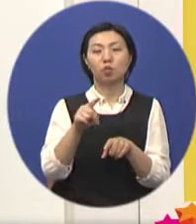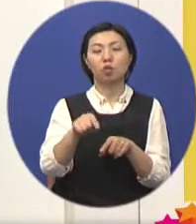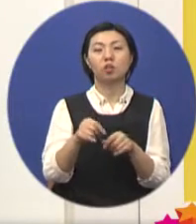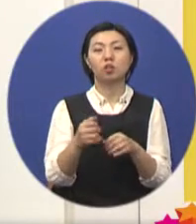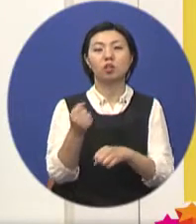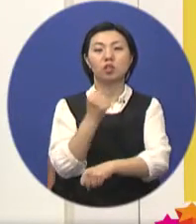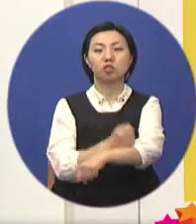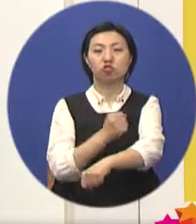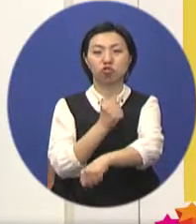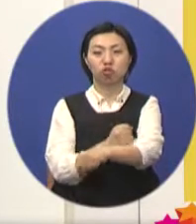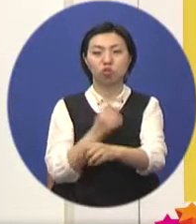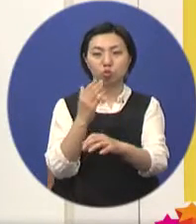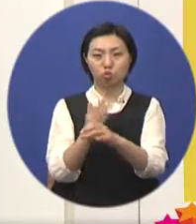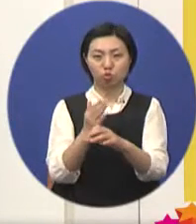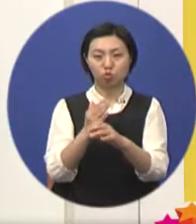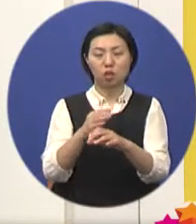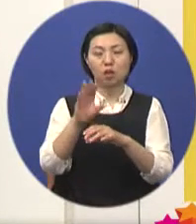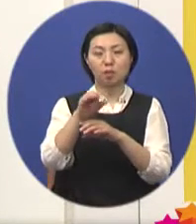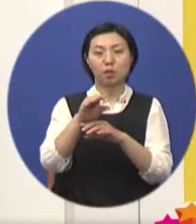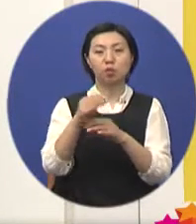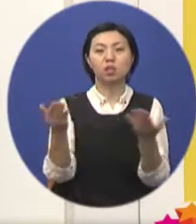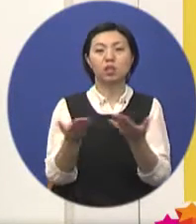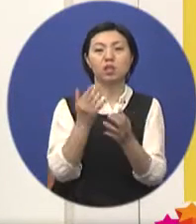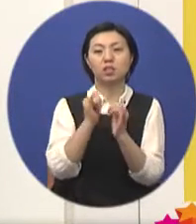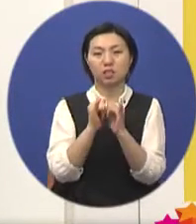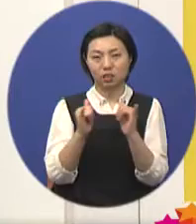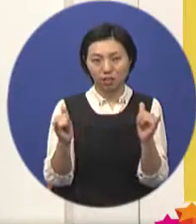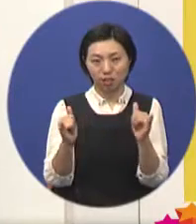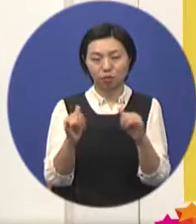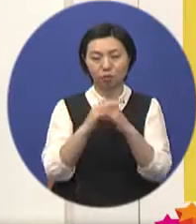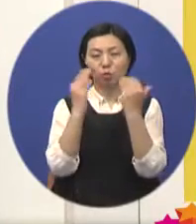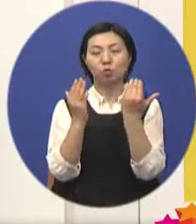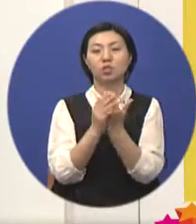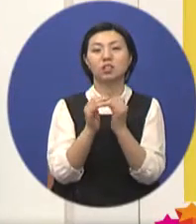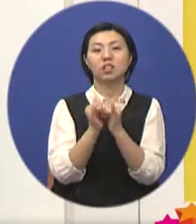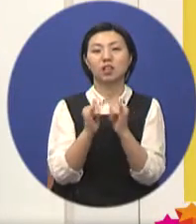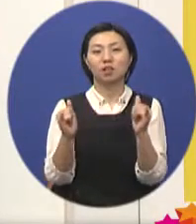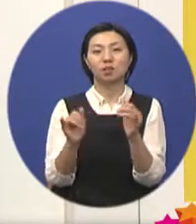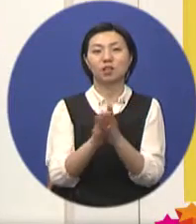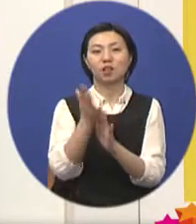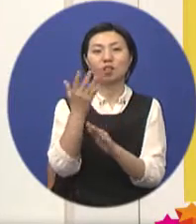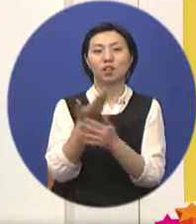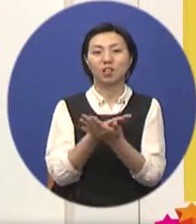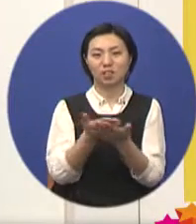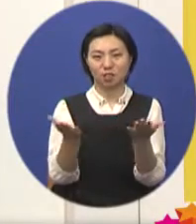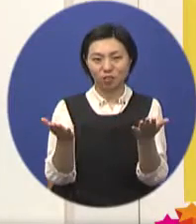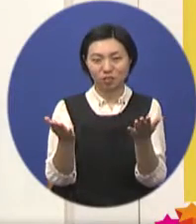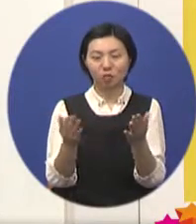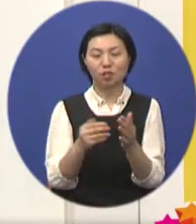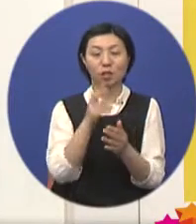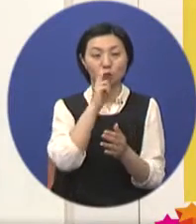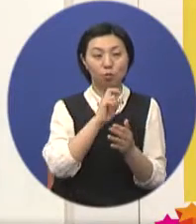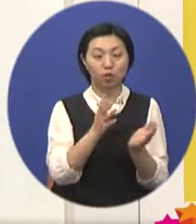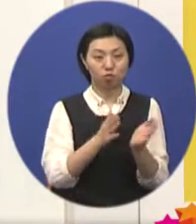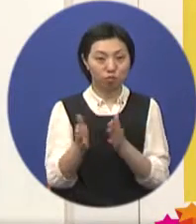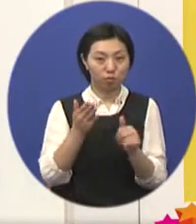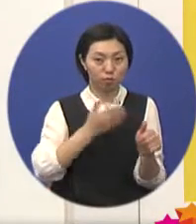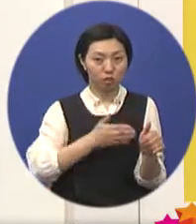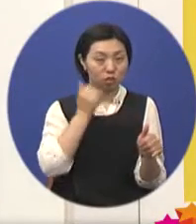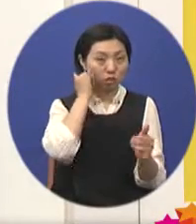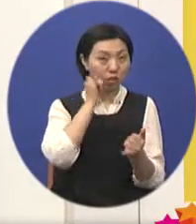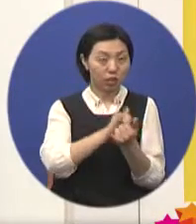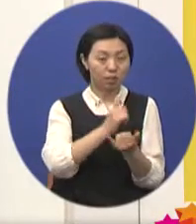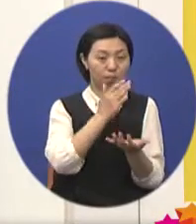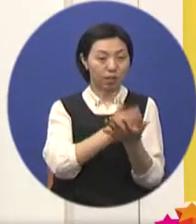종사하시는 방송국에 종사하시는 여러분들 네. 네. 예, 이분들에게 네, 감사합니다. 영광을 돌리겠습니다. 네. 그래요. 앵콜송 준비해 주세요. 네. 네 전화 네,